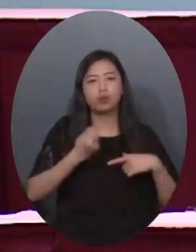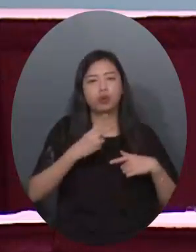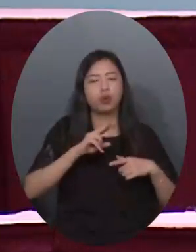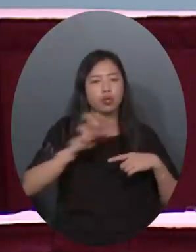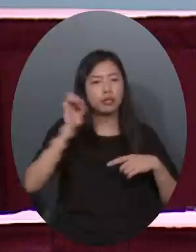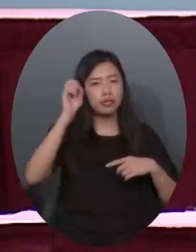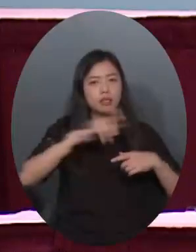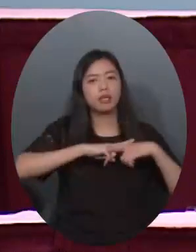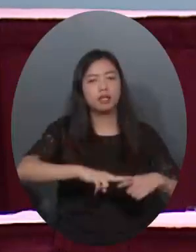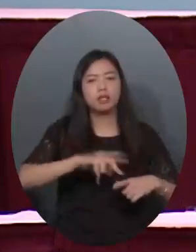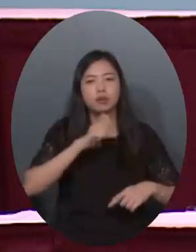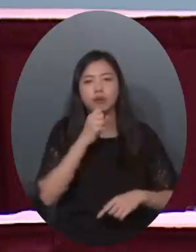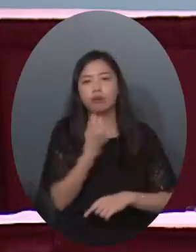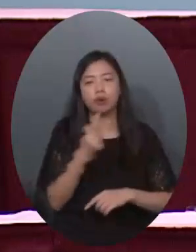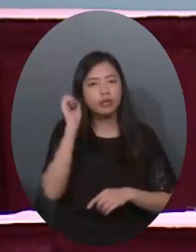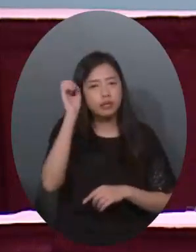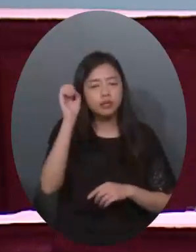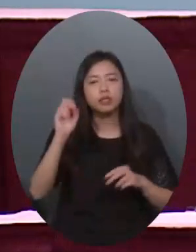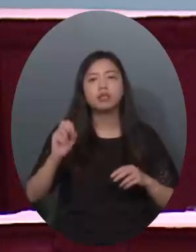局新成員的決議案。